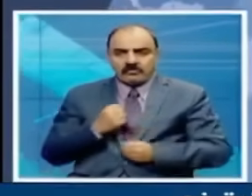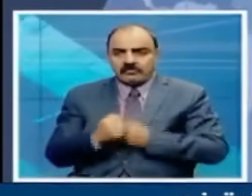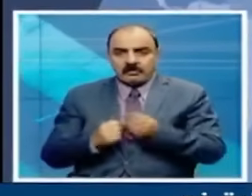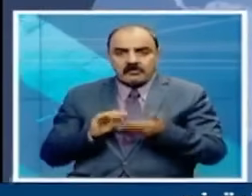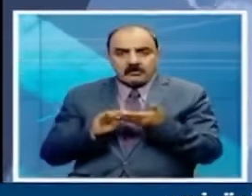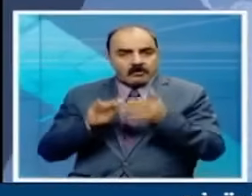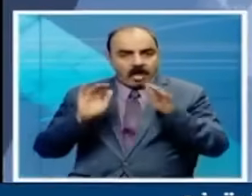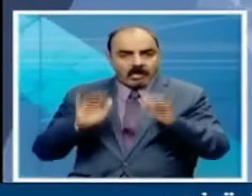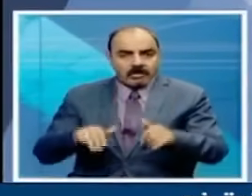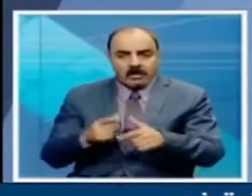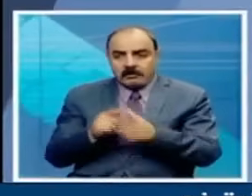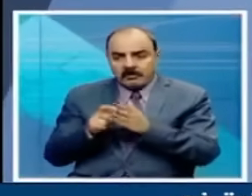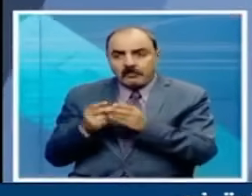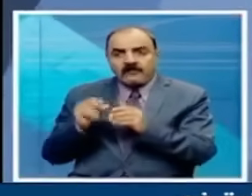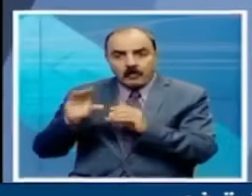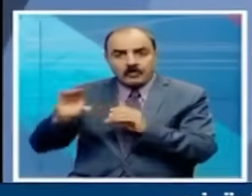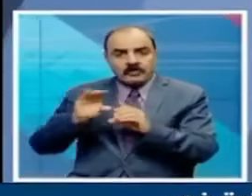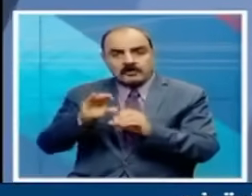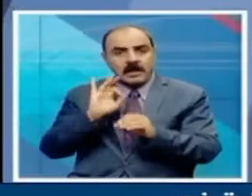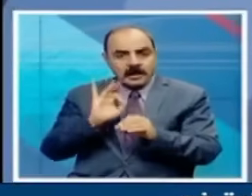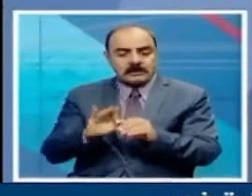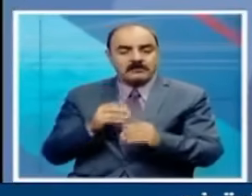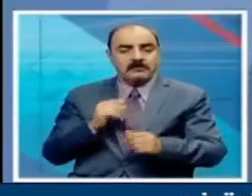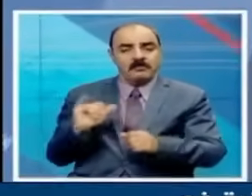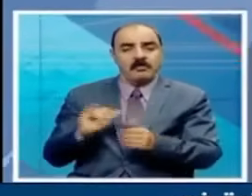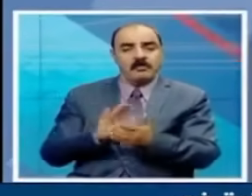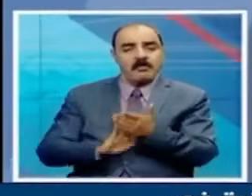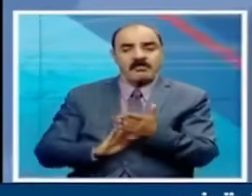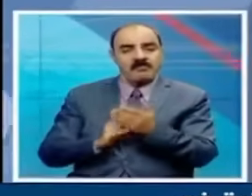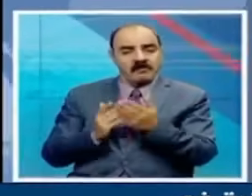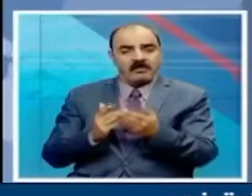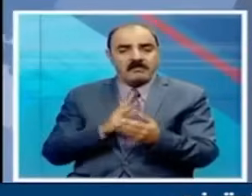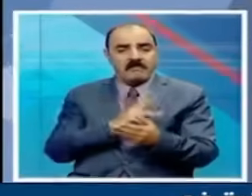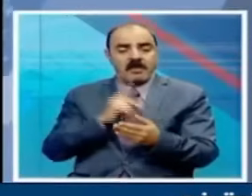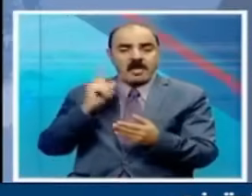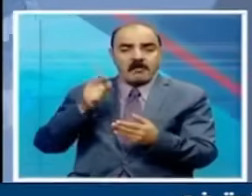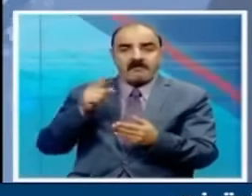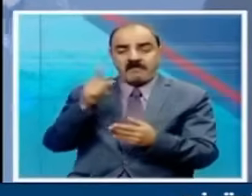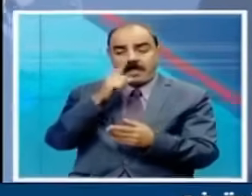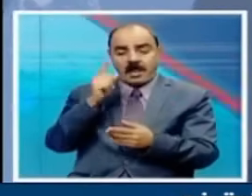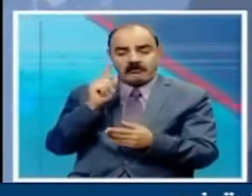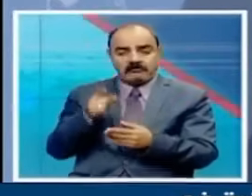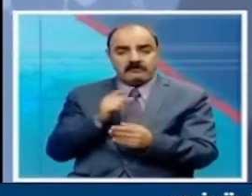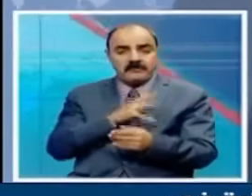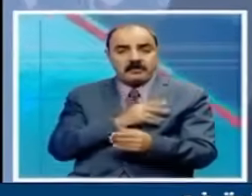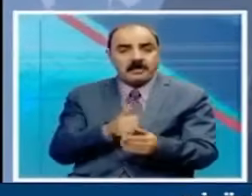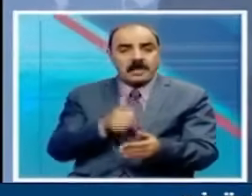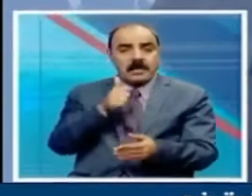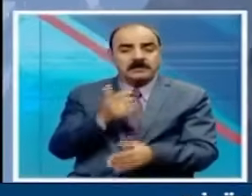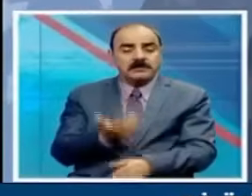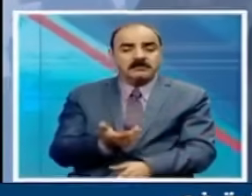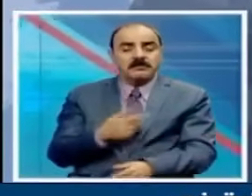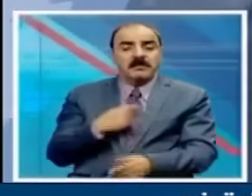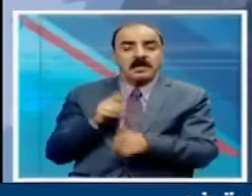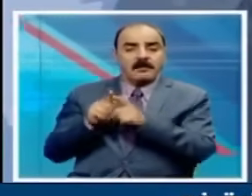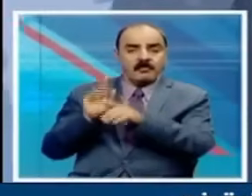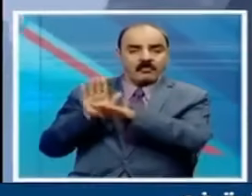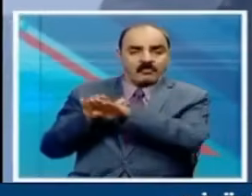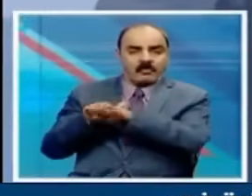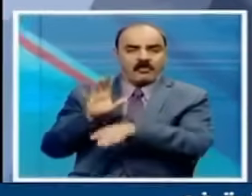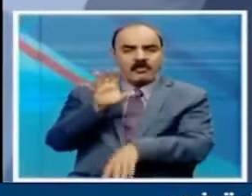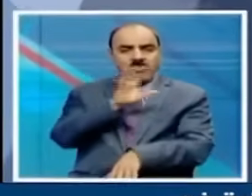الوكالة على استدامة تقديم خدماتها الحيوية وفق تكليفها الأممي للفلسطينيين، مطالبا